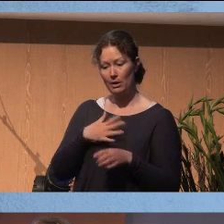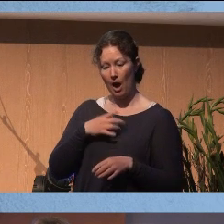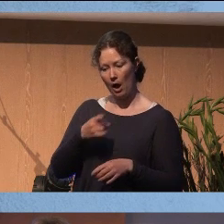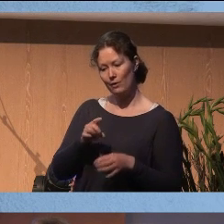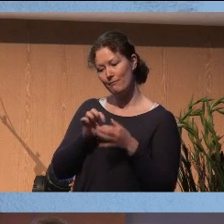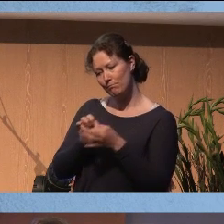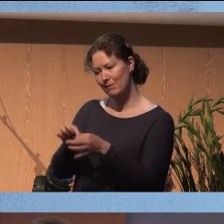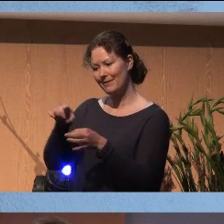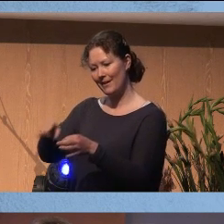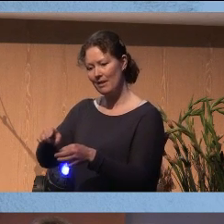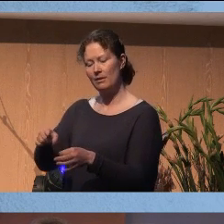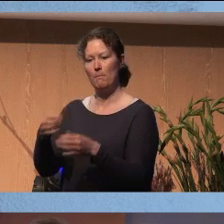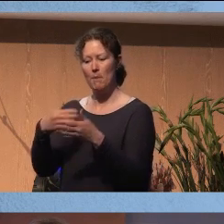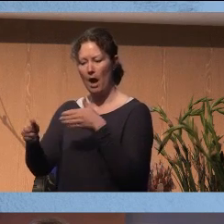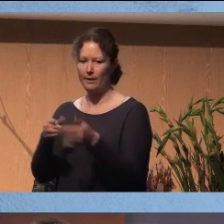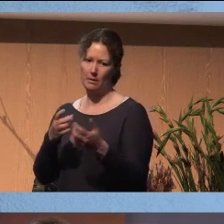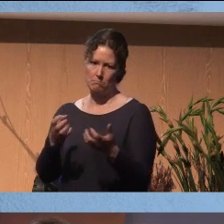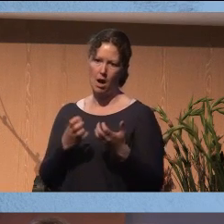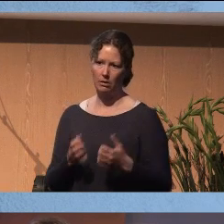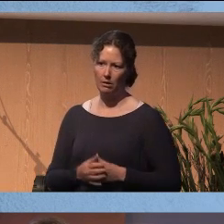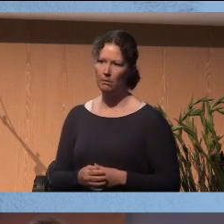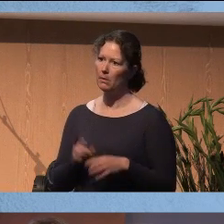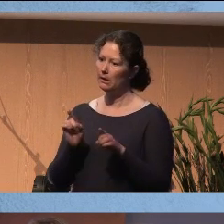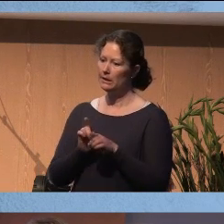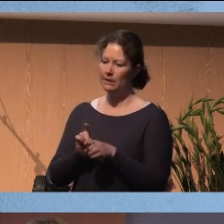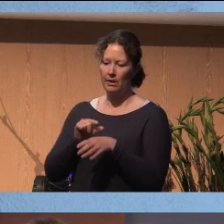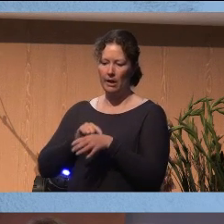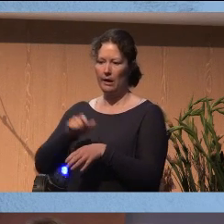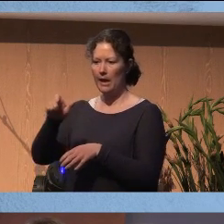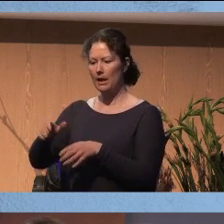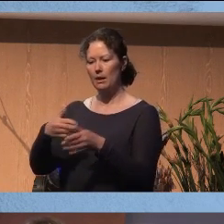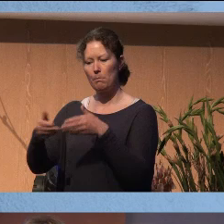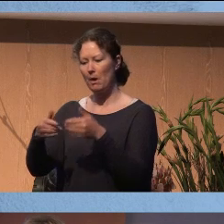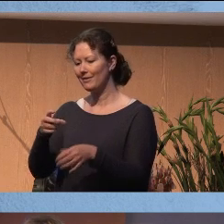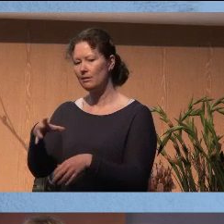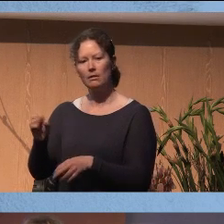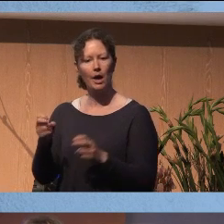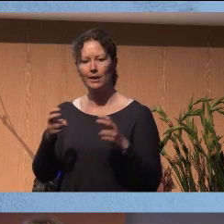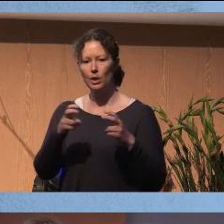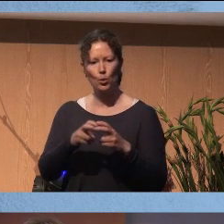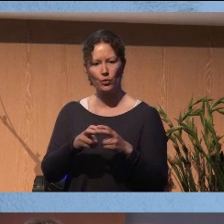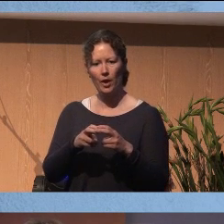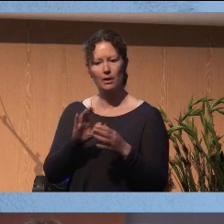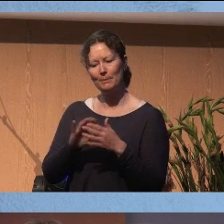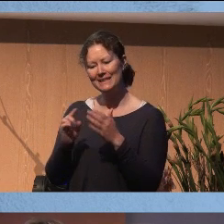behandlingen mangelfull. Likevel tar ikke legen eller behandler kontakt med